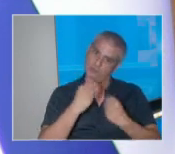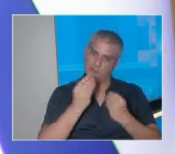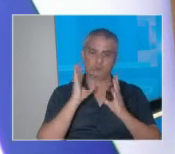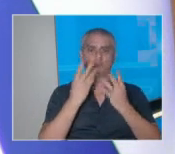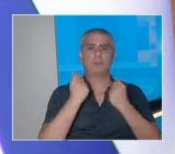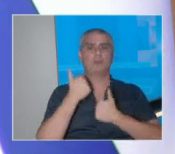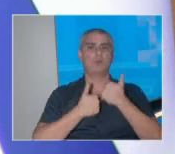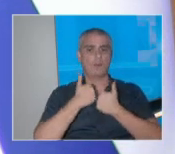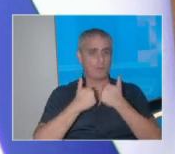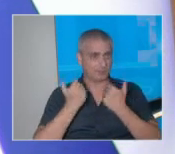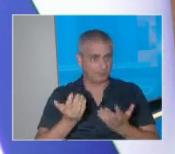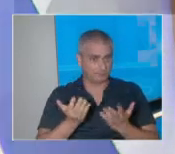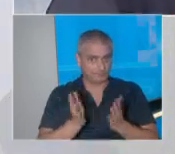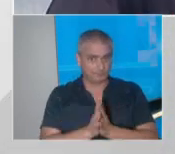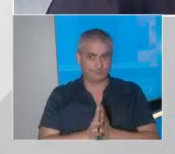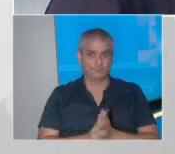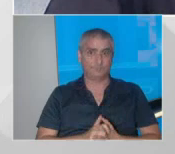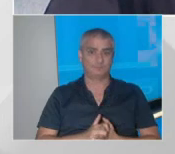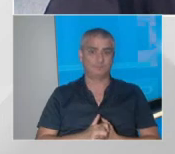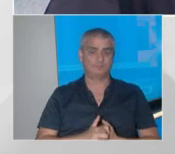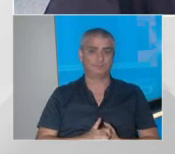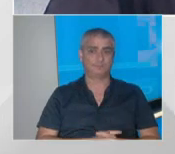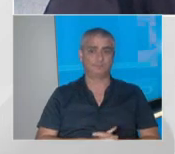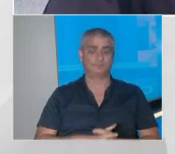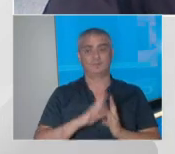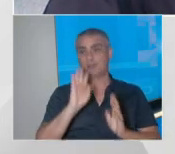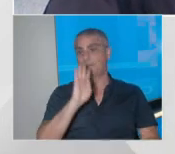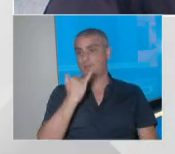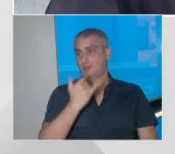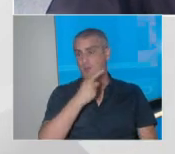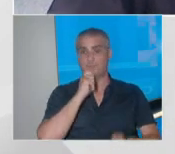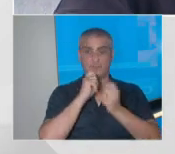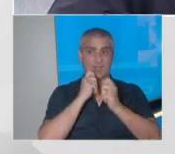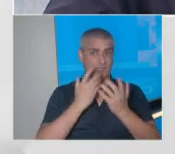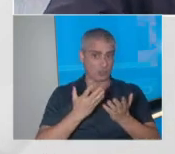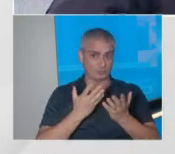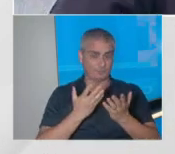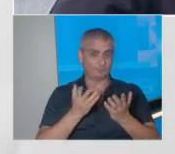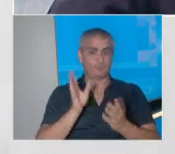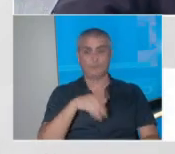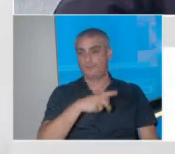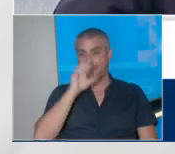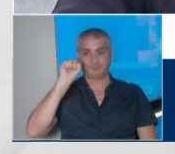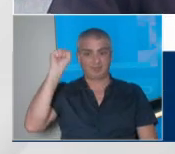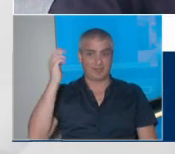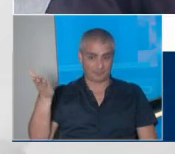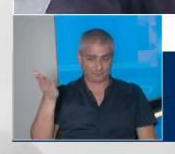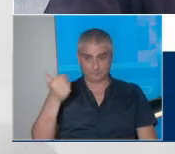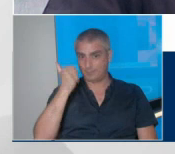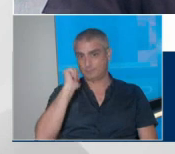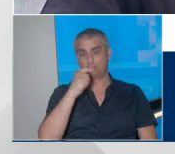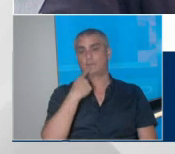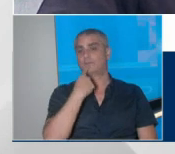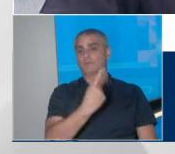יש הרבה מועמדים. כן, ככה בנימין נתניהו היום בריאיון על איתמר בן גביר שאתמול